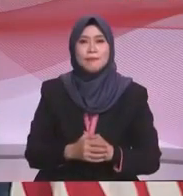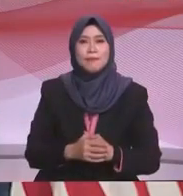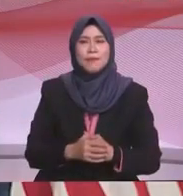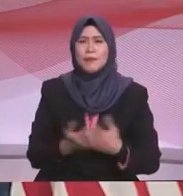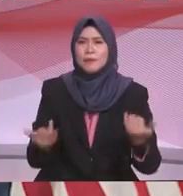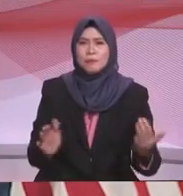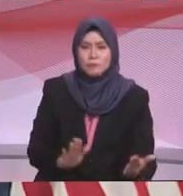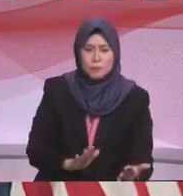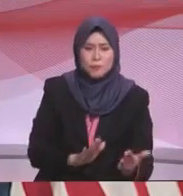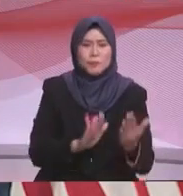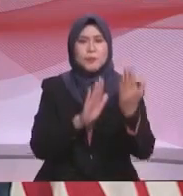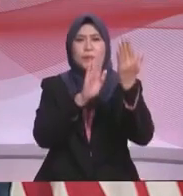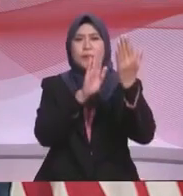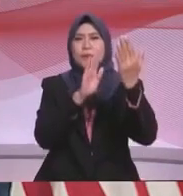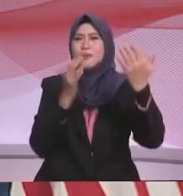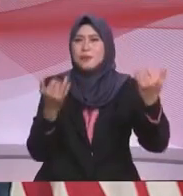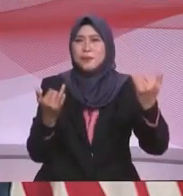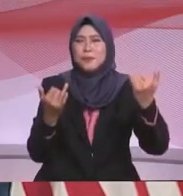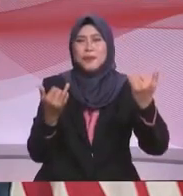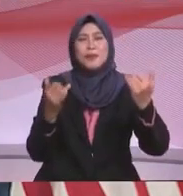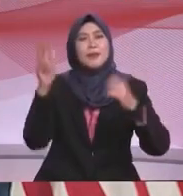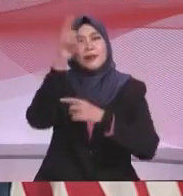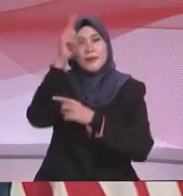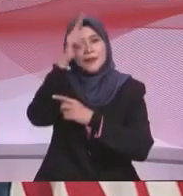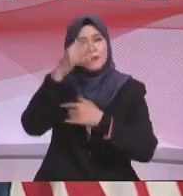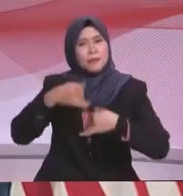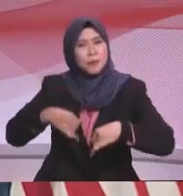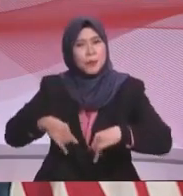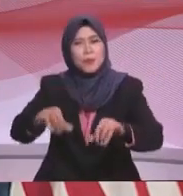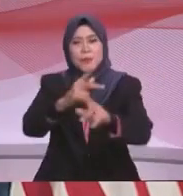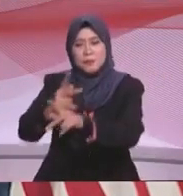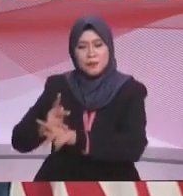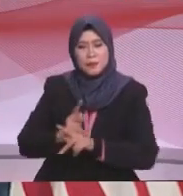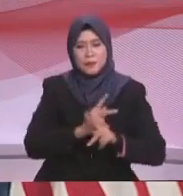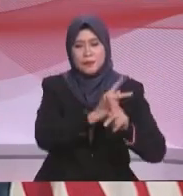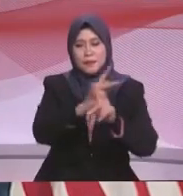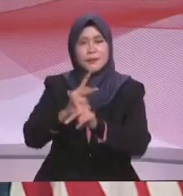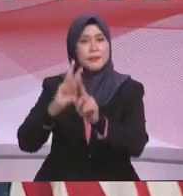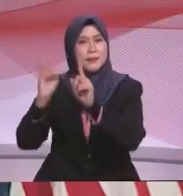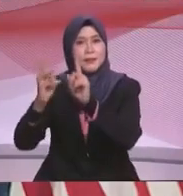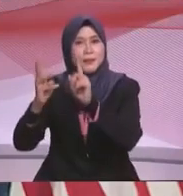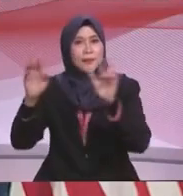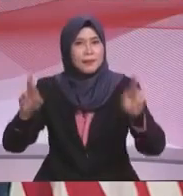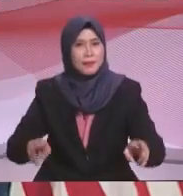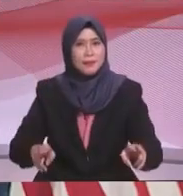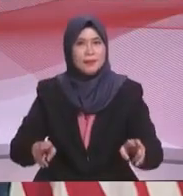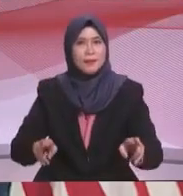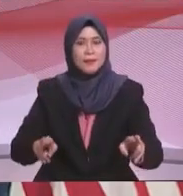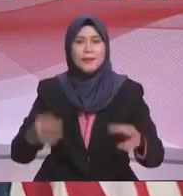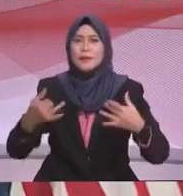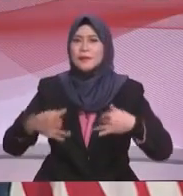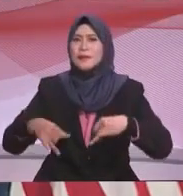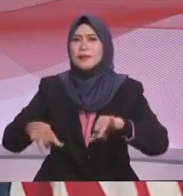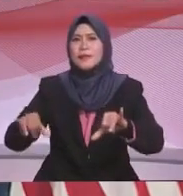Dalam menghadapi cabaran wabak ketika ini, kerajaan akan terus memelihara kebajikan rakyat, terutamanya mereka yang